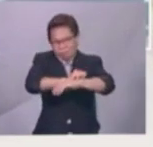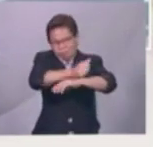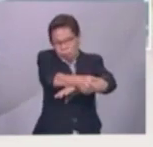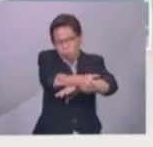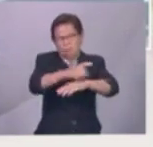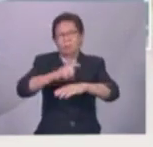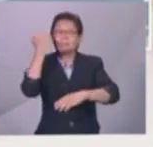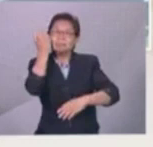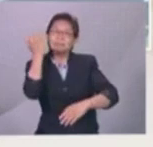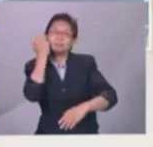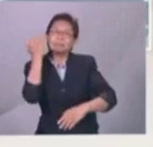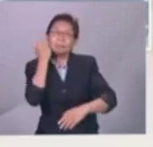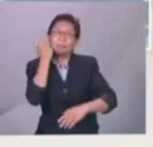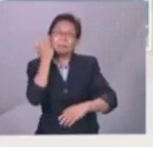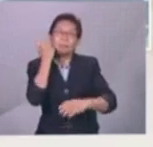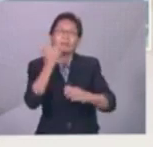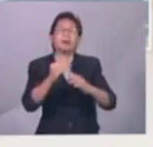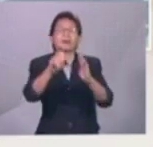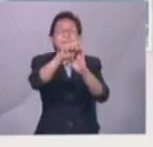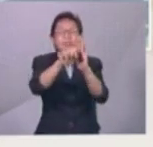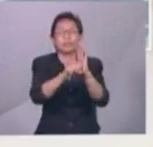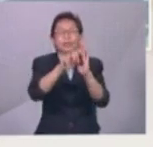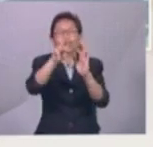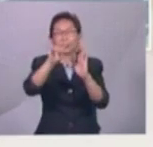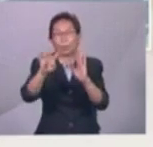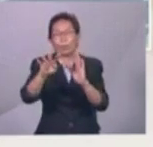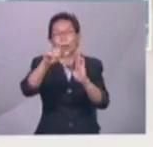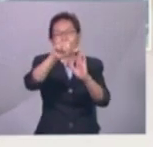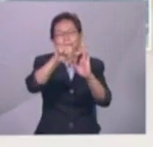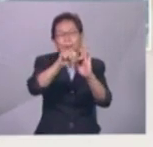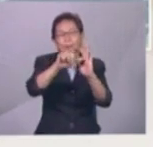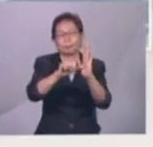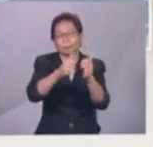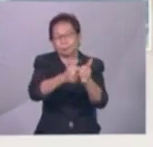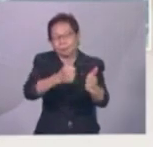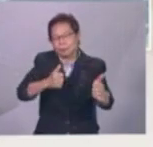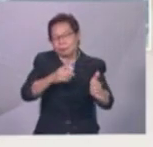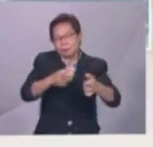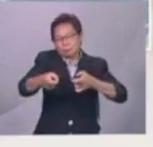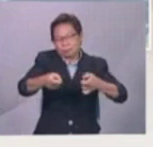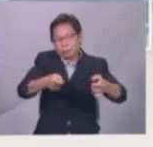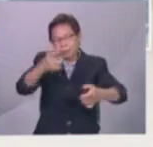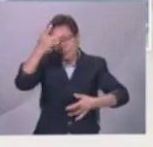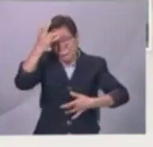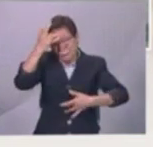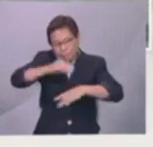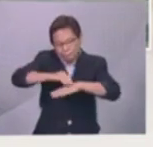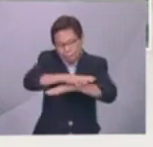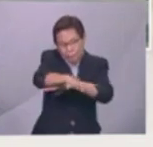di mahkamah di bawah Seksyen 24 Akta Pencegahan dan Pengawalan Penyakit